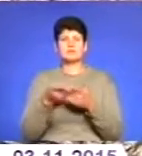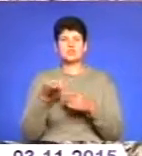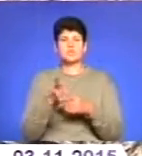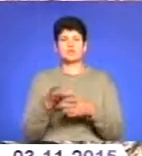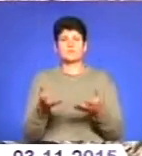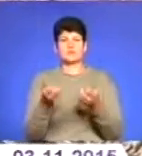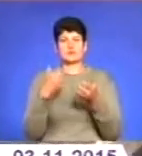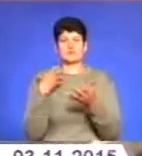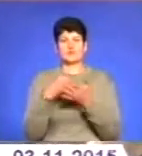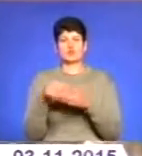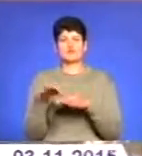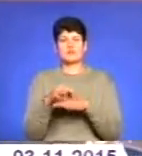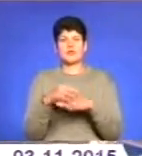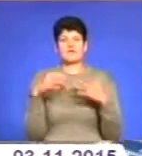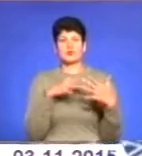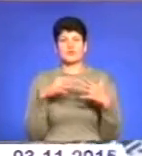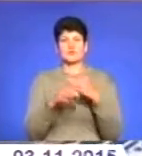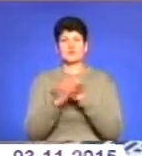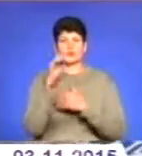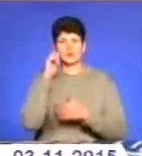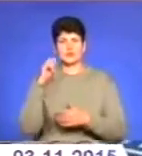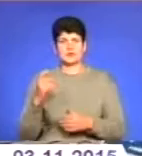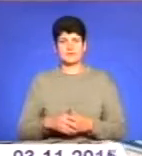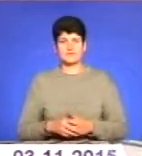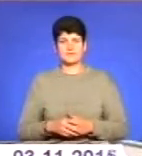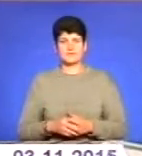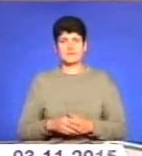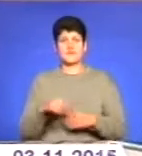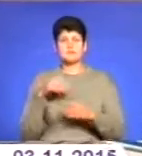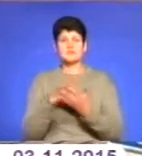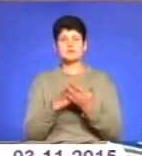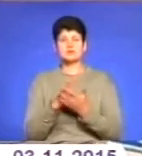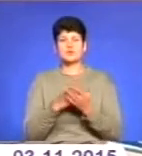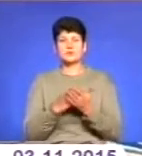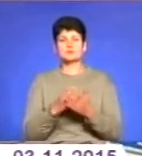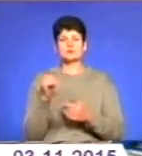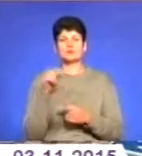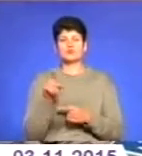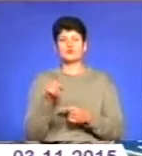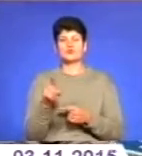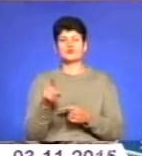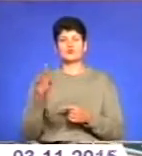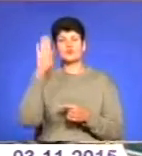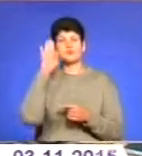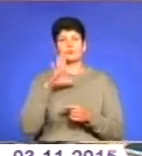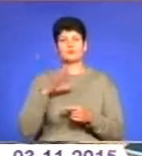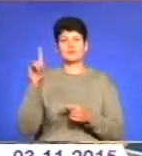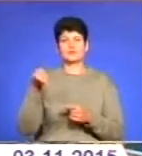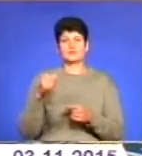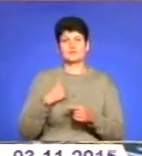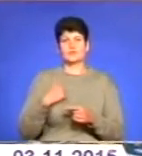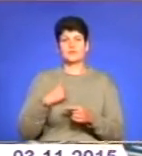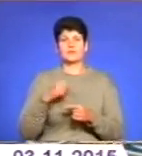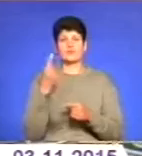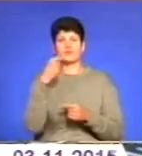свого чоловіка, який воював на сході України. Пішла служити через те, що чоловік був мобілізований, служив рік в